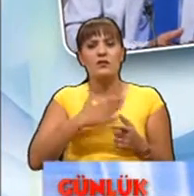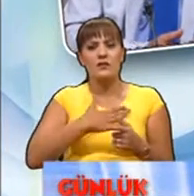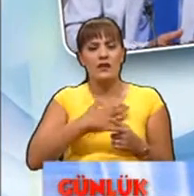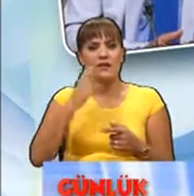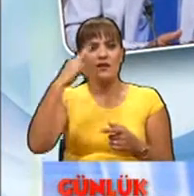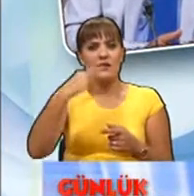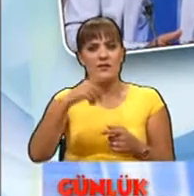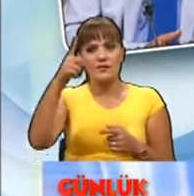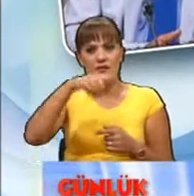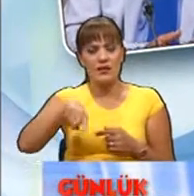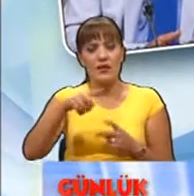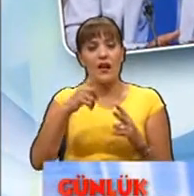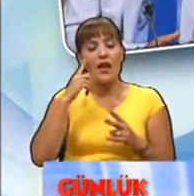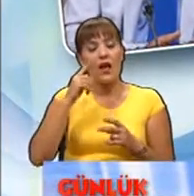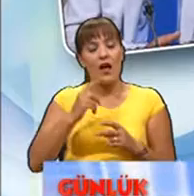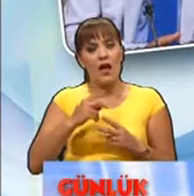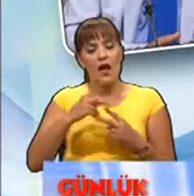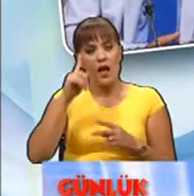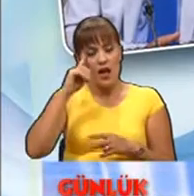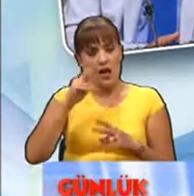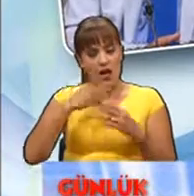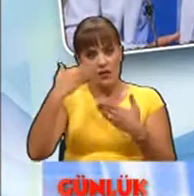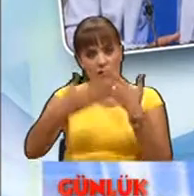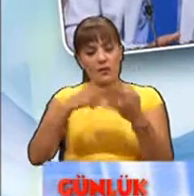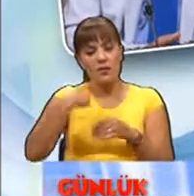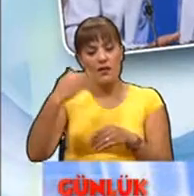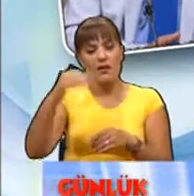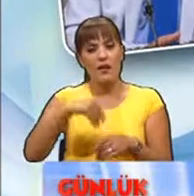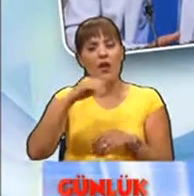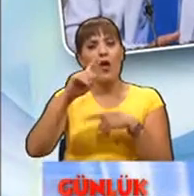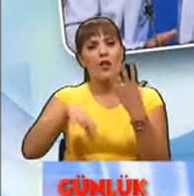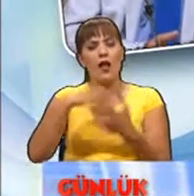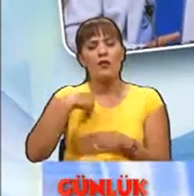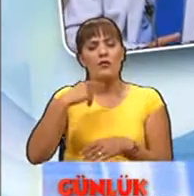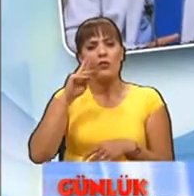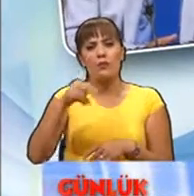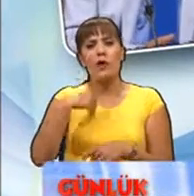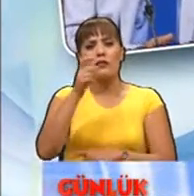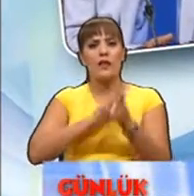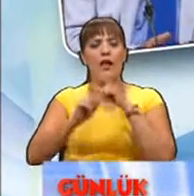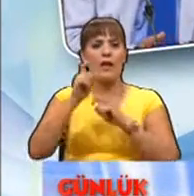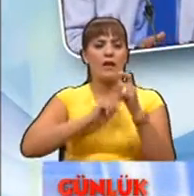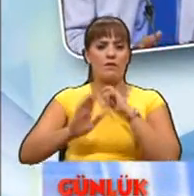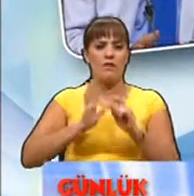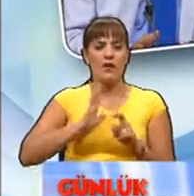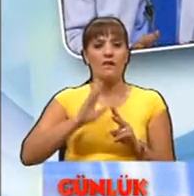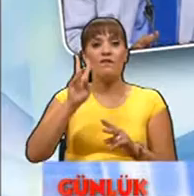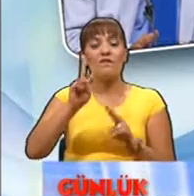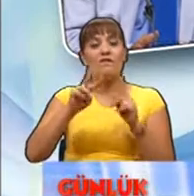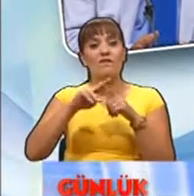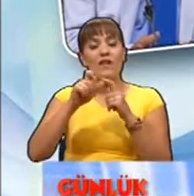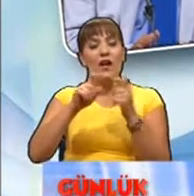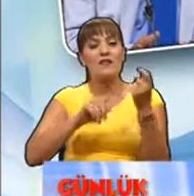sayın izleyicilerimizi aydınlatalım. Bana intikal eden hadiselerden görüyorum. Buyurun. Hatalar yapılıyor. Vasiyet